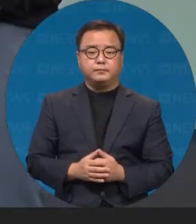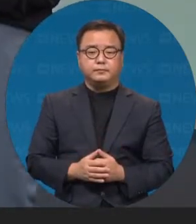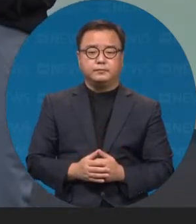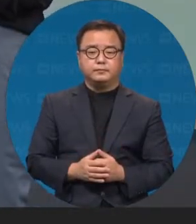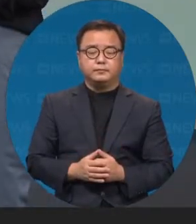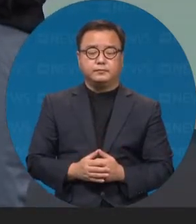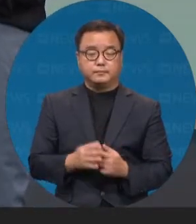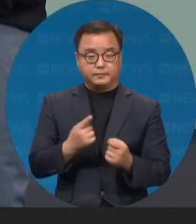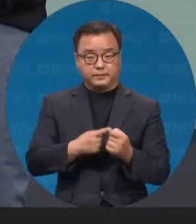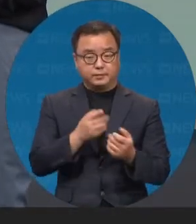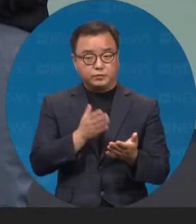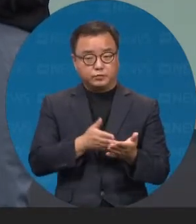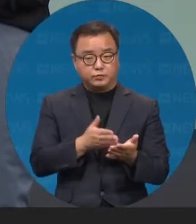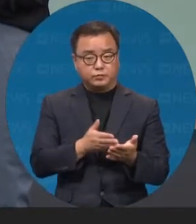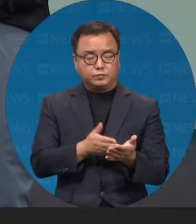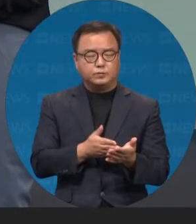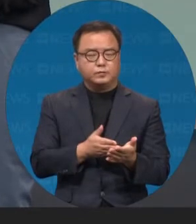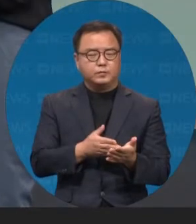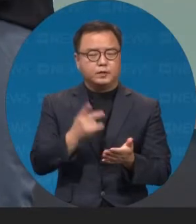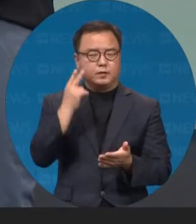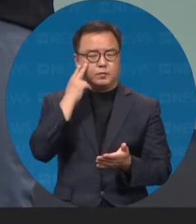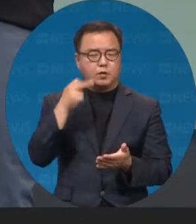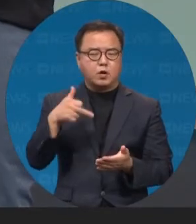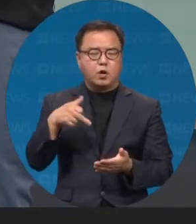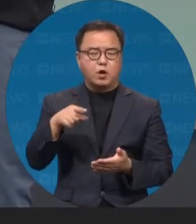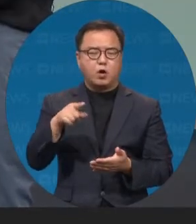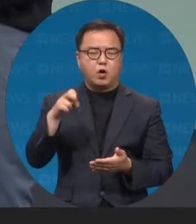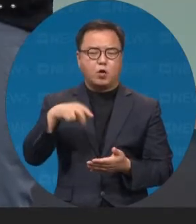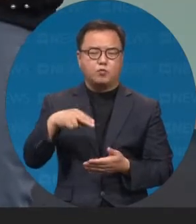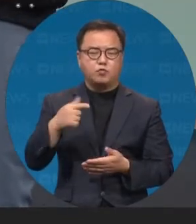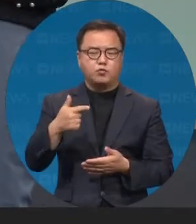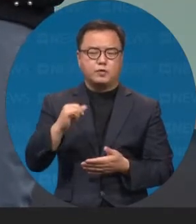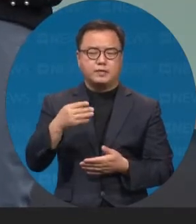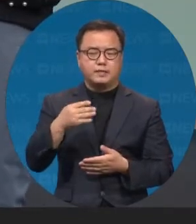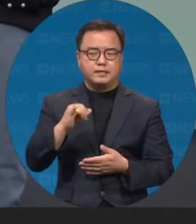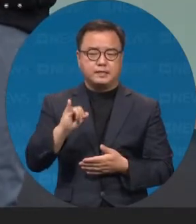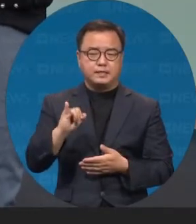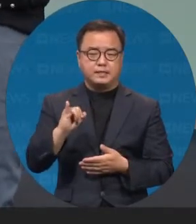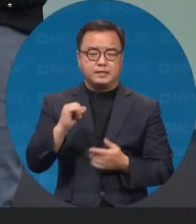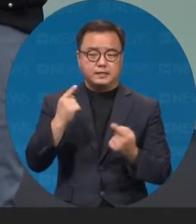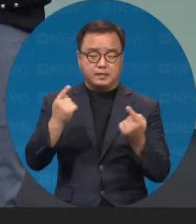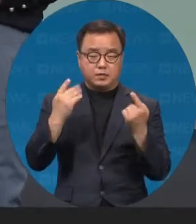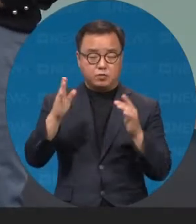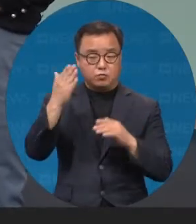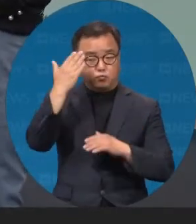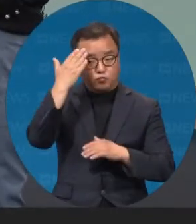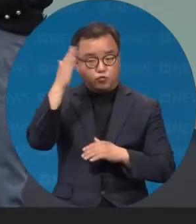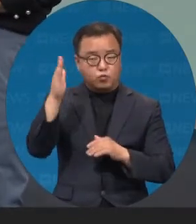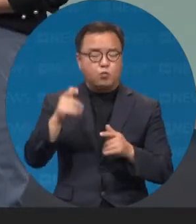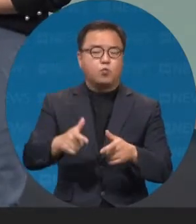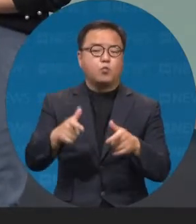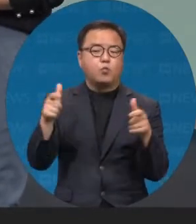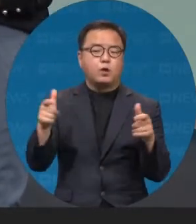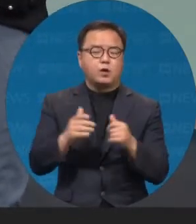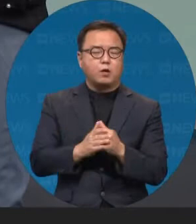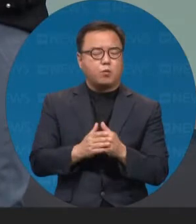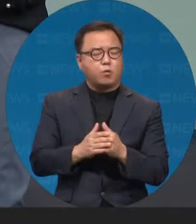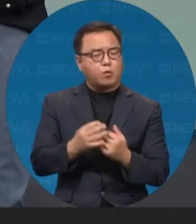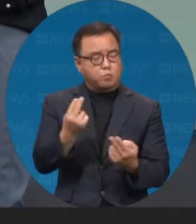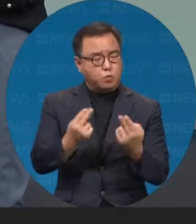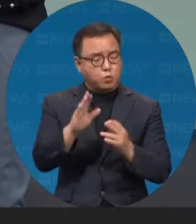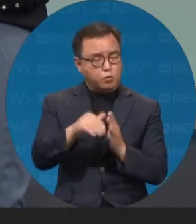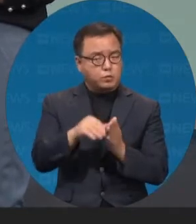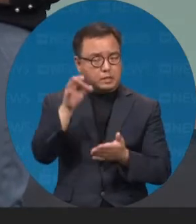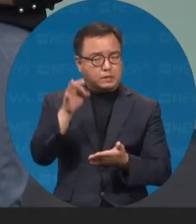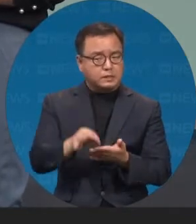저서 싶었습니다 미국 커뮤니티 칼리지의 무료화 확대 비교적 저렴한 비용으로 갈 수 있는 대학 인데 바이든